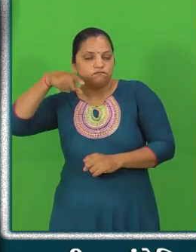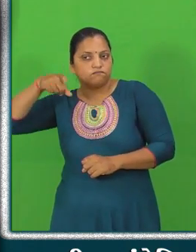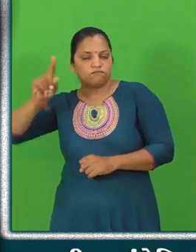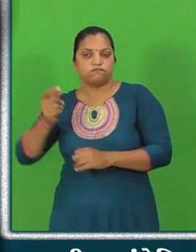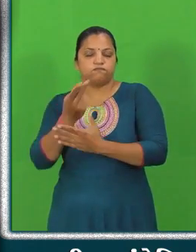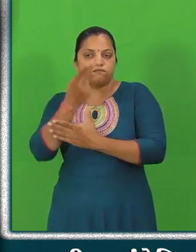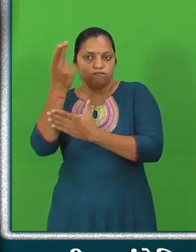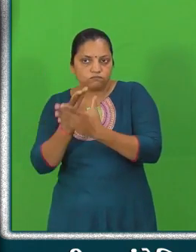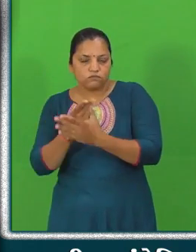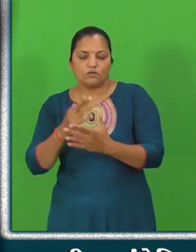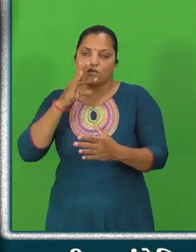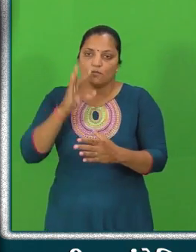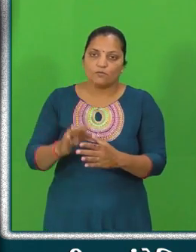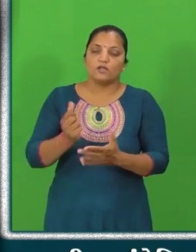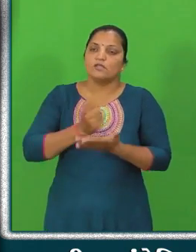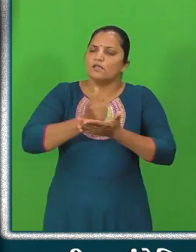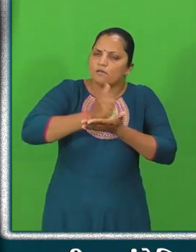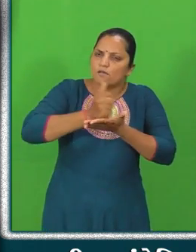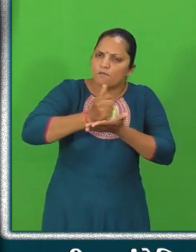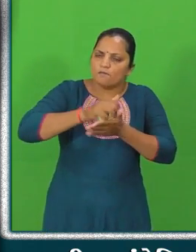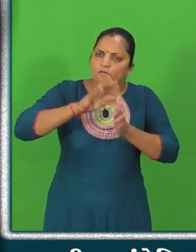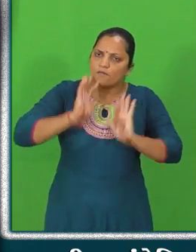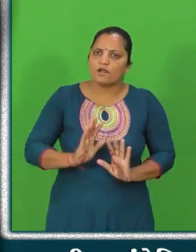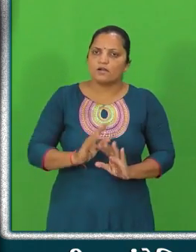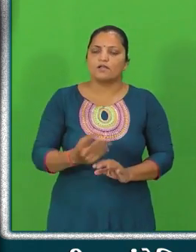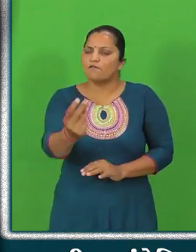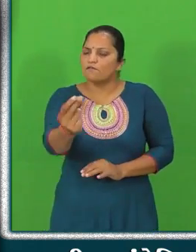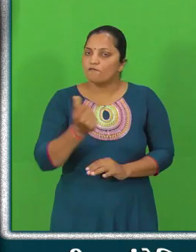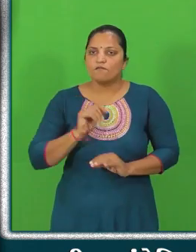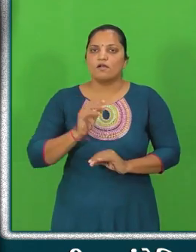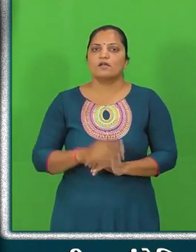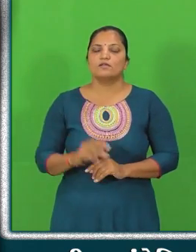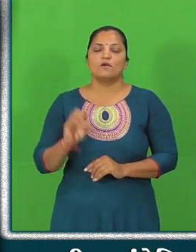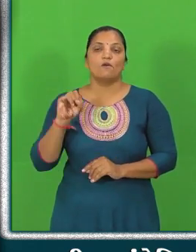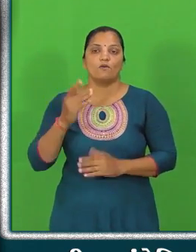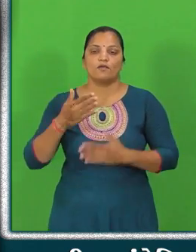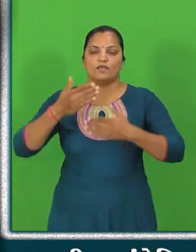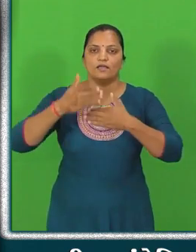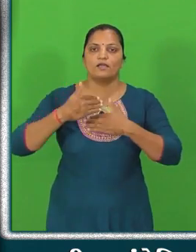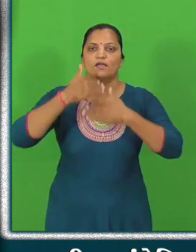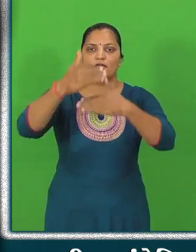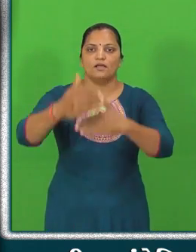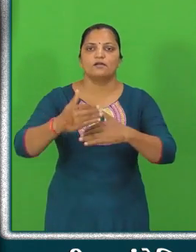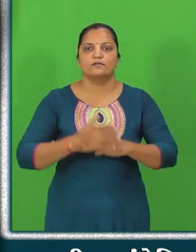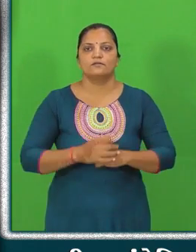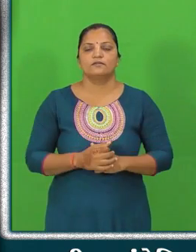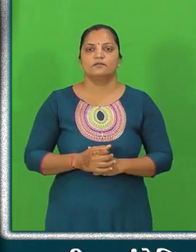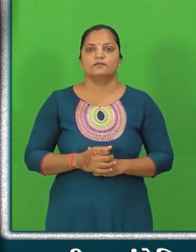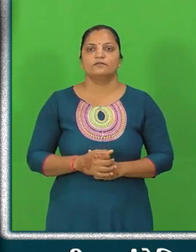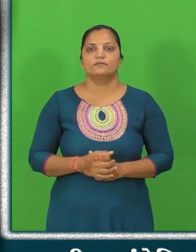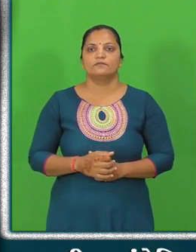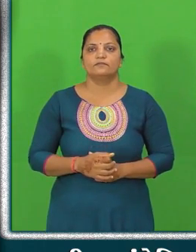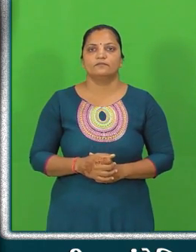ખૂબ જરૂરી છે, કારણ કે આની પ્રેક્ટિસ તમારે કરવી પડશે. મેં ઝડપથી દોરી કાઢ્યું હતું. ઓકે, ચલો હવે આપણે આગળ વધીએ.